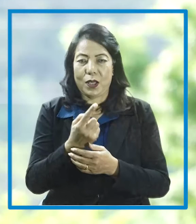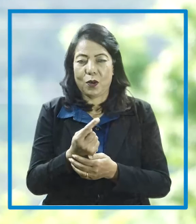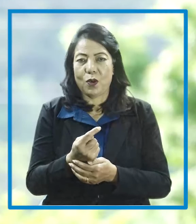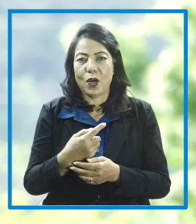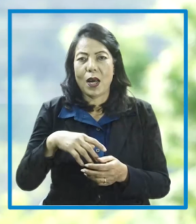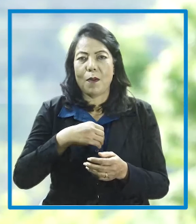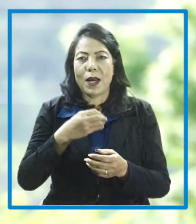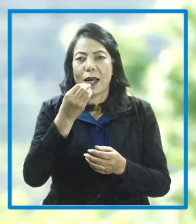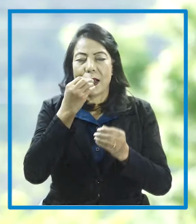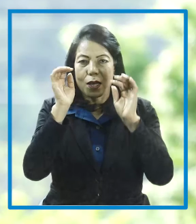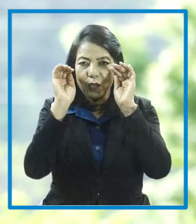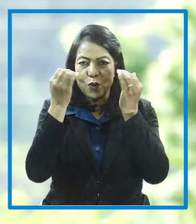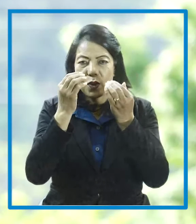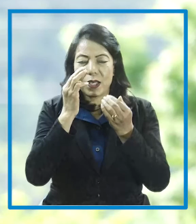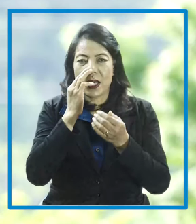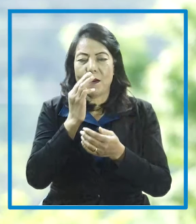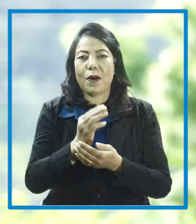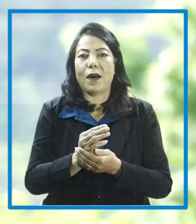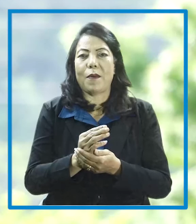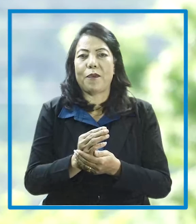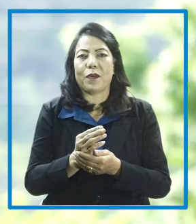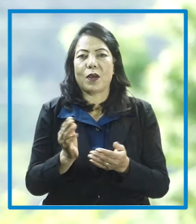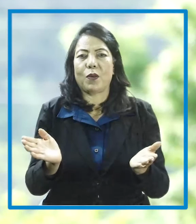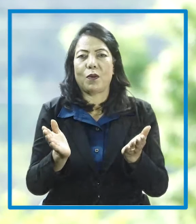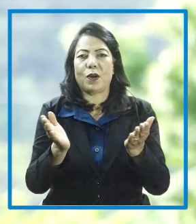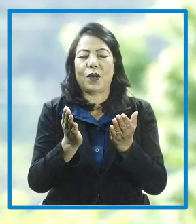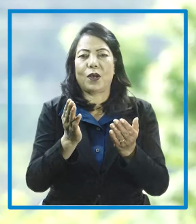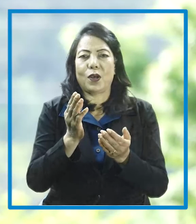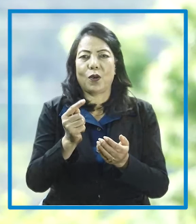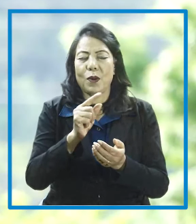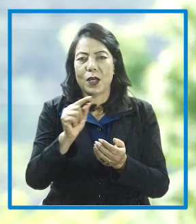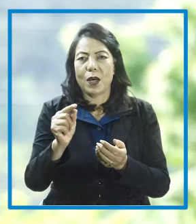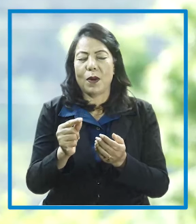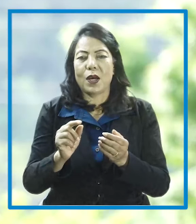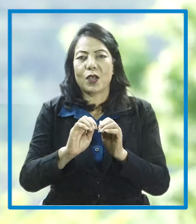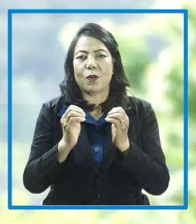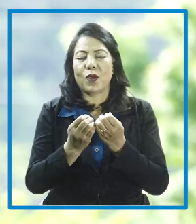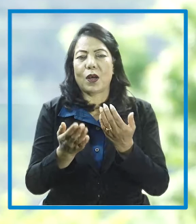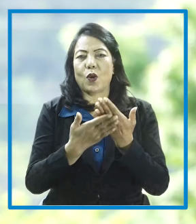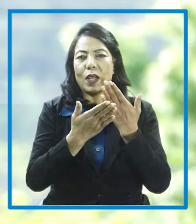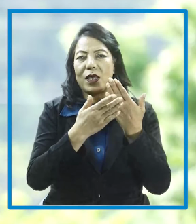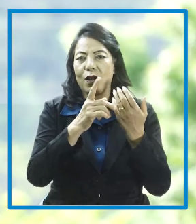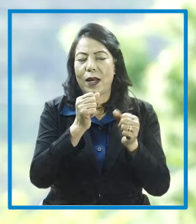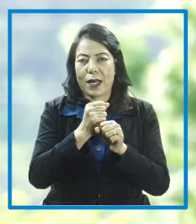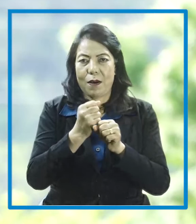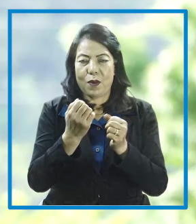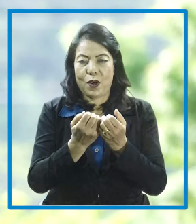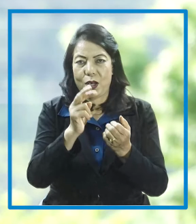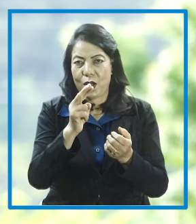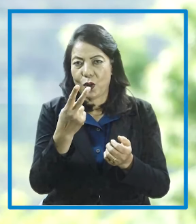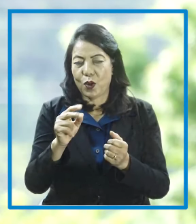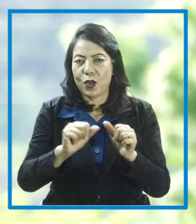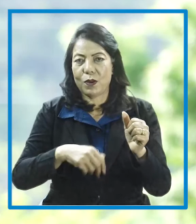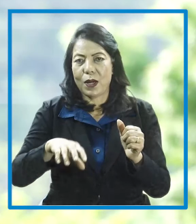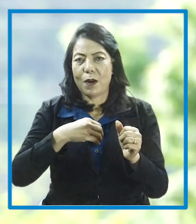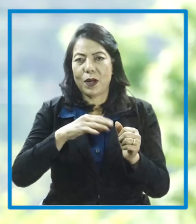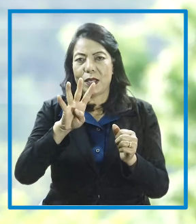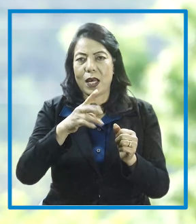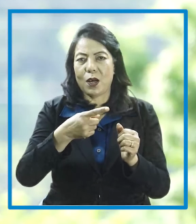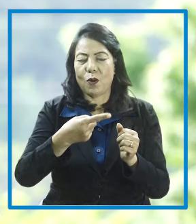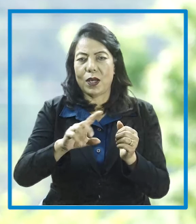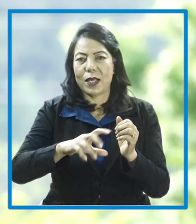भनेको चाहिँ हामीले खाद्य सुरक्षामा चाहिँ प्रबन्धनमा चाहिँ यो समुदायको उत्थानशीलताको लागि चाहिँ काम गर्ने नै रहेको थियो, जसमा